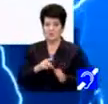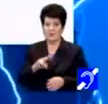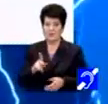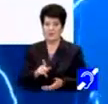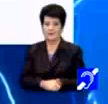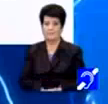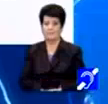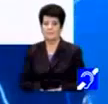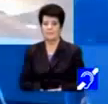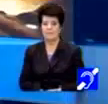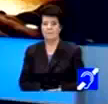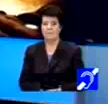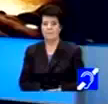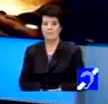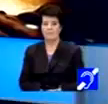de bani.